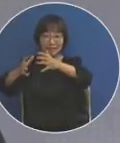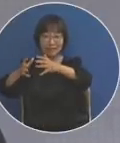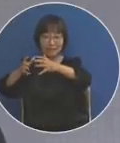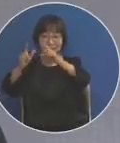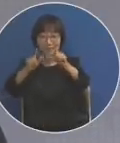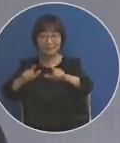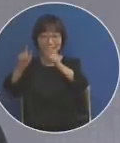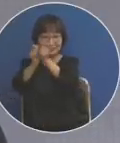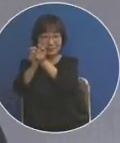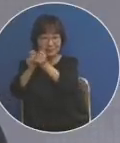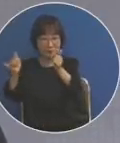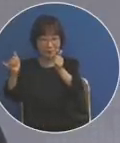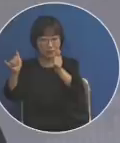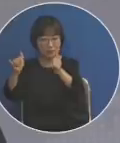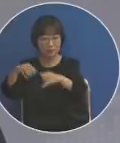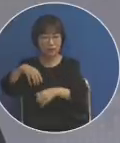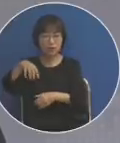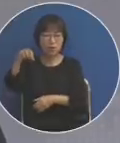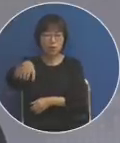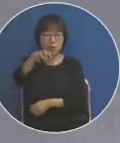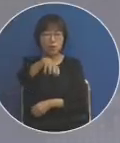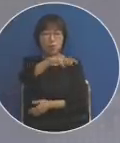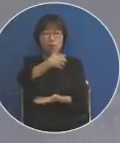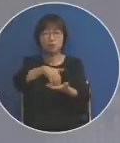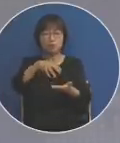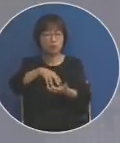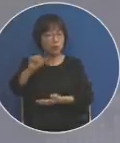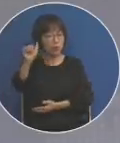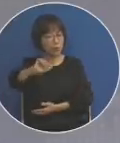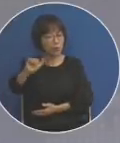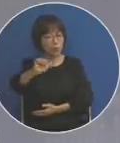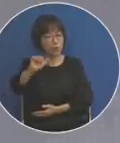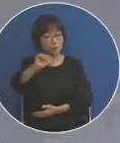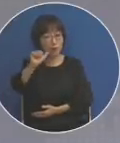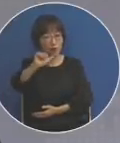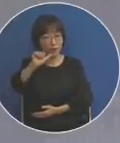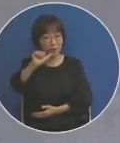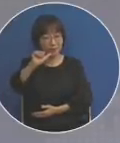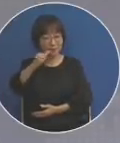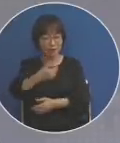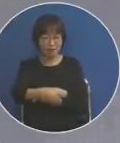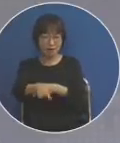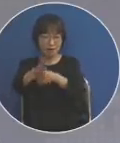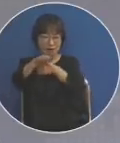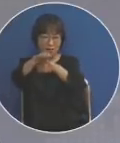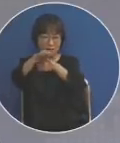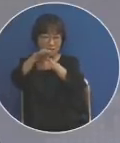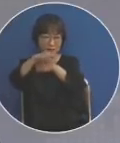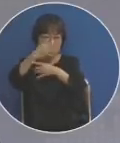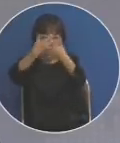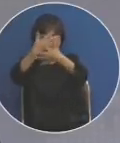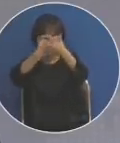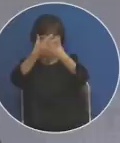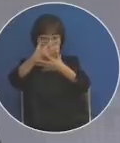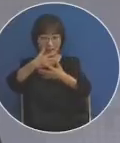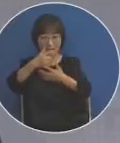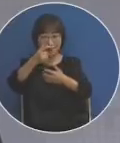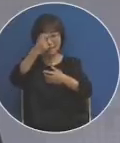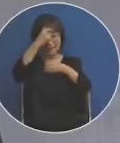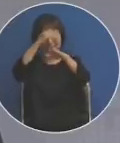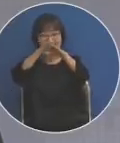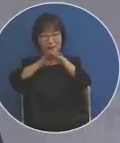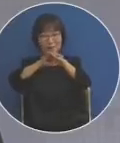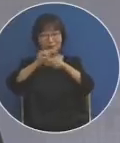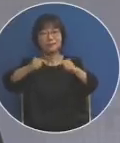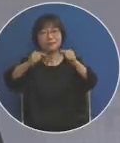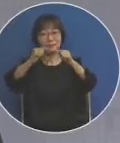군데에서 메시지도 듣고 신앙생활하고 있습니다. Remnants as well as other missionaries and evangelists are scattered through 5,000 different